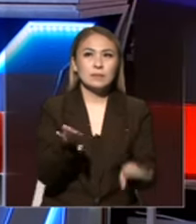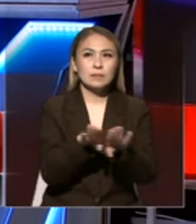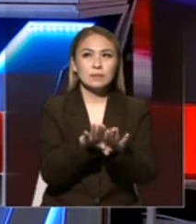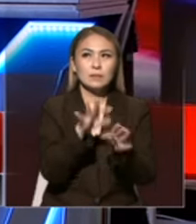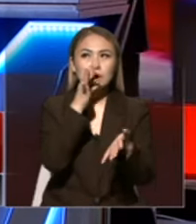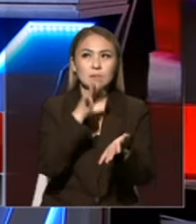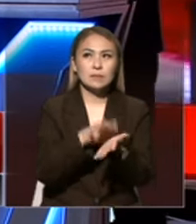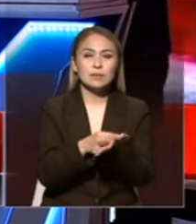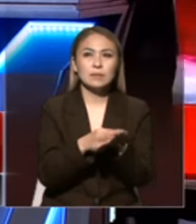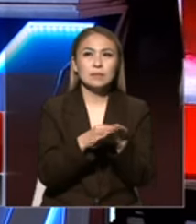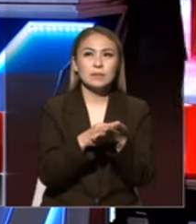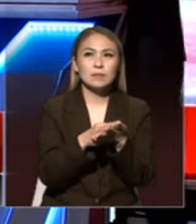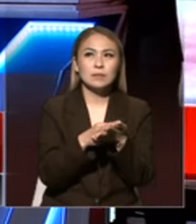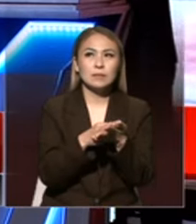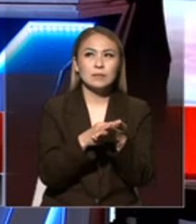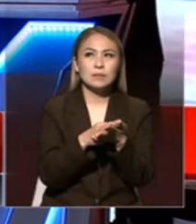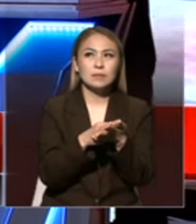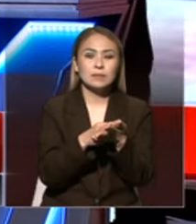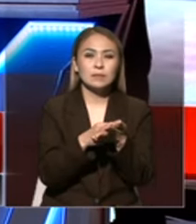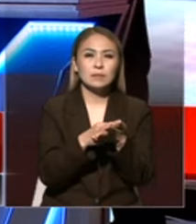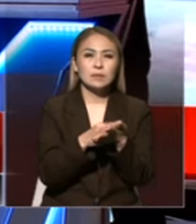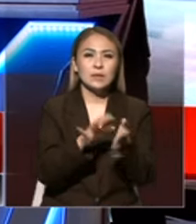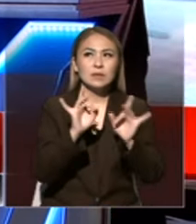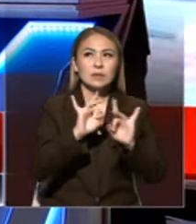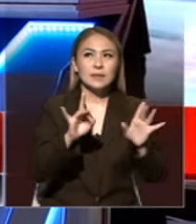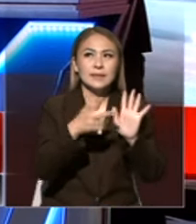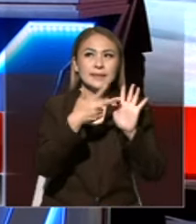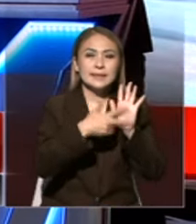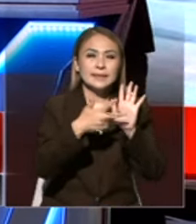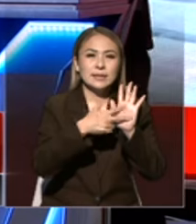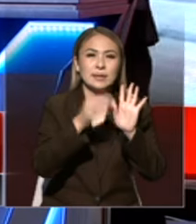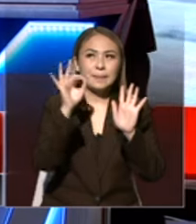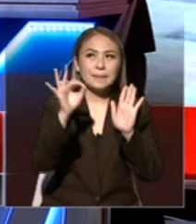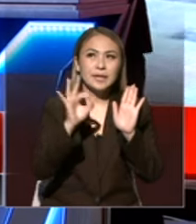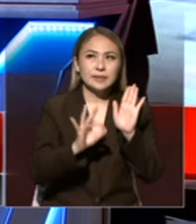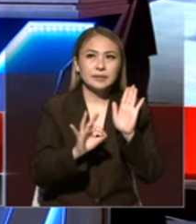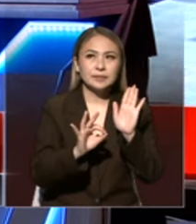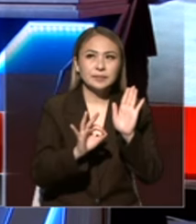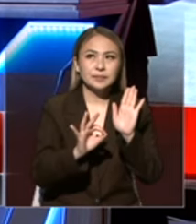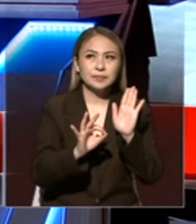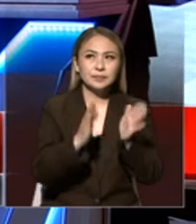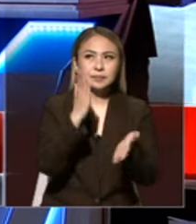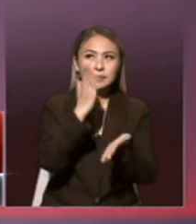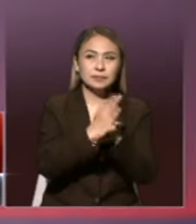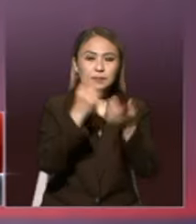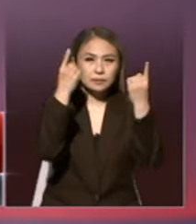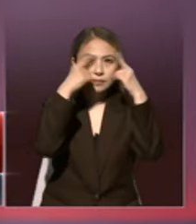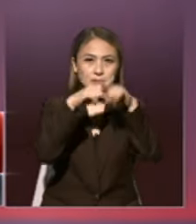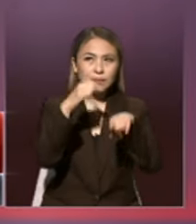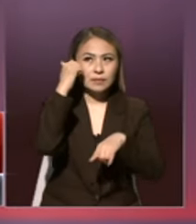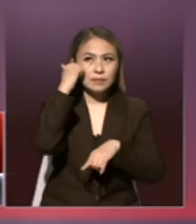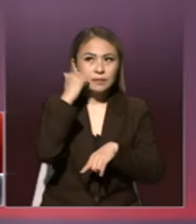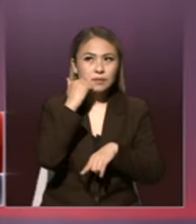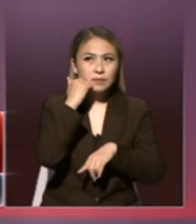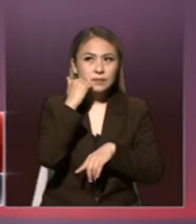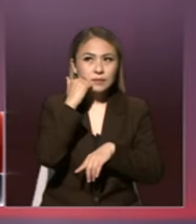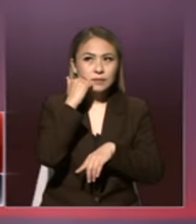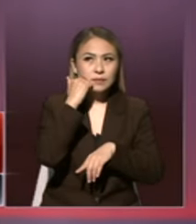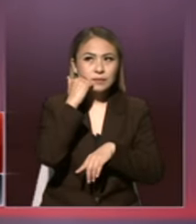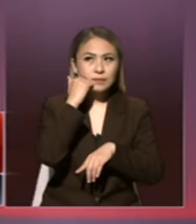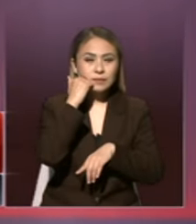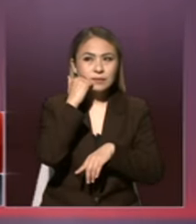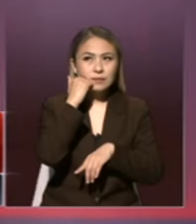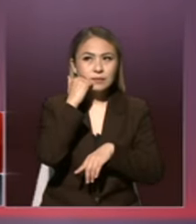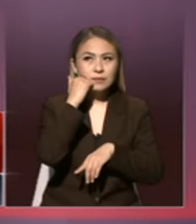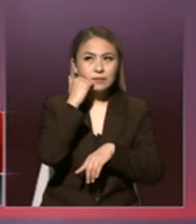бар. Жаңа ағаларымыз айтып кетті ғой, 80% бар техниканың ескірген. Жаңа сіз айтып отқан техниканың